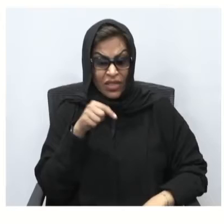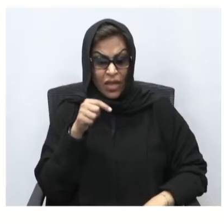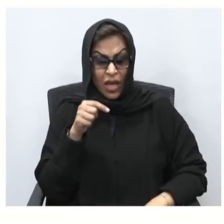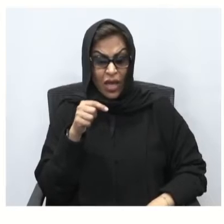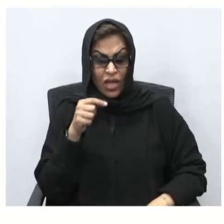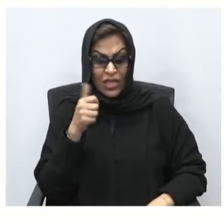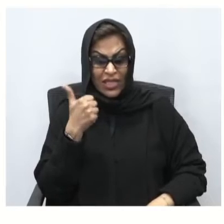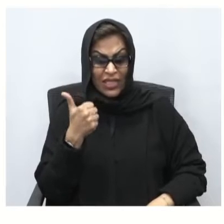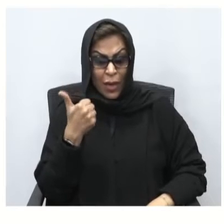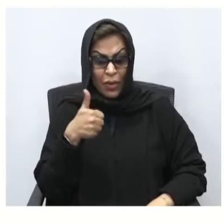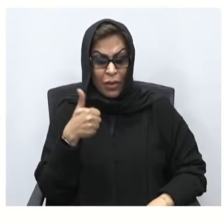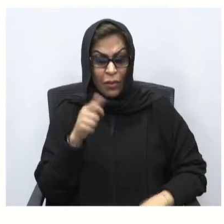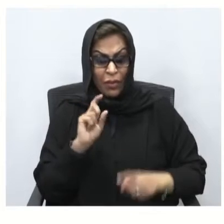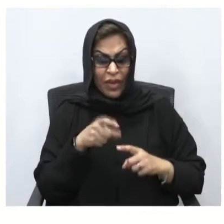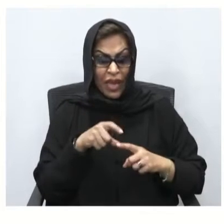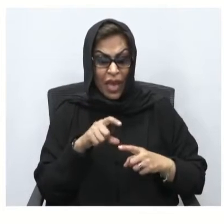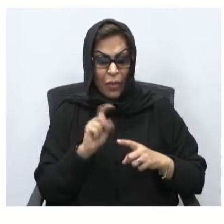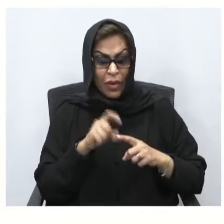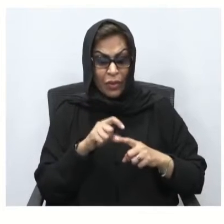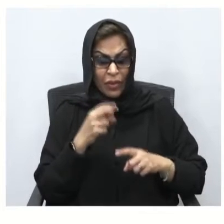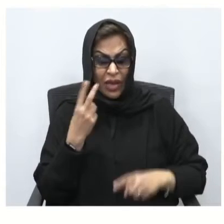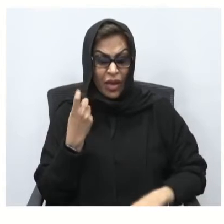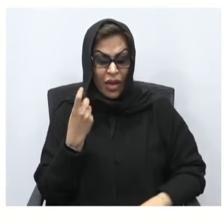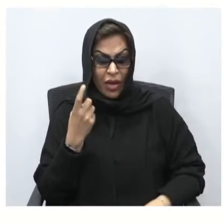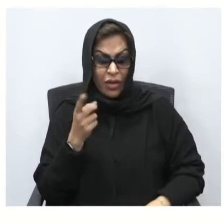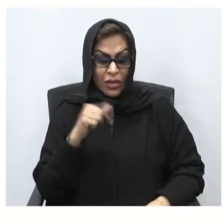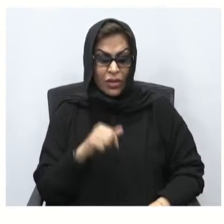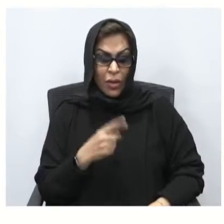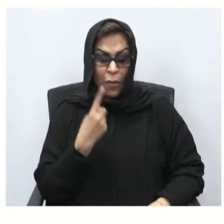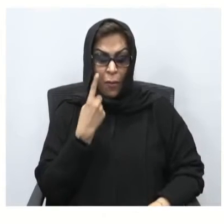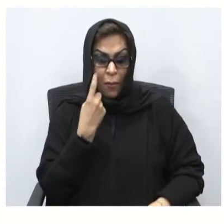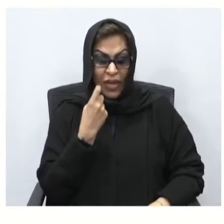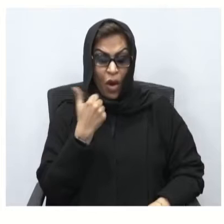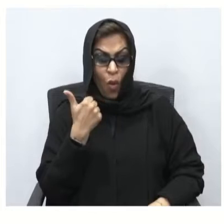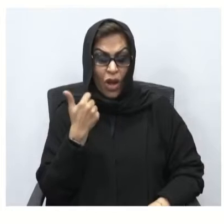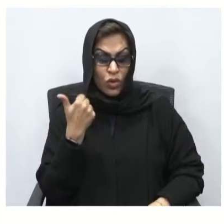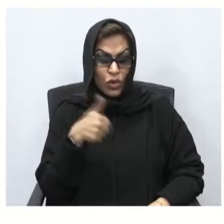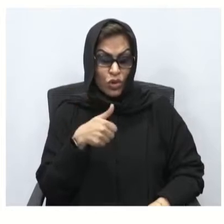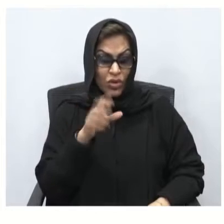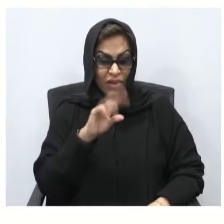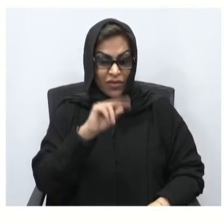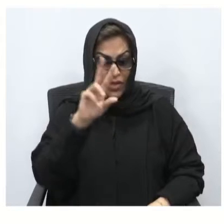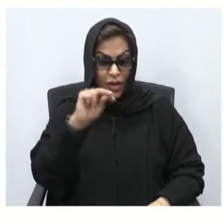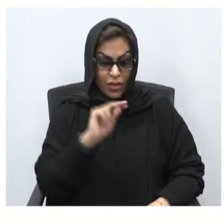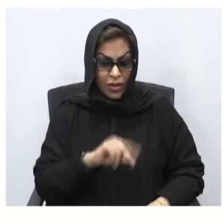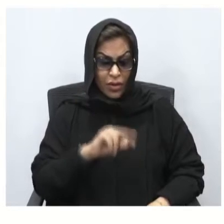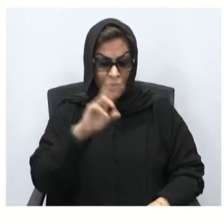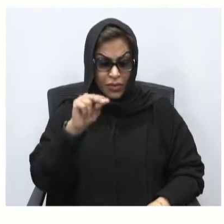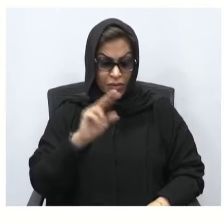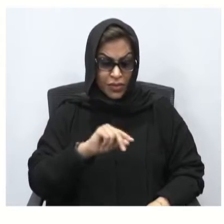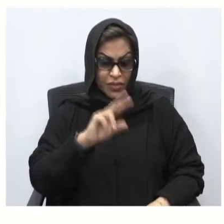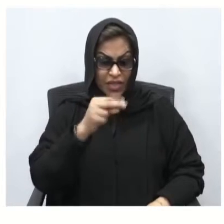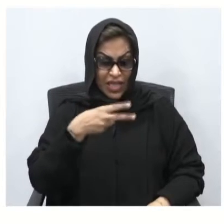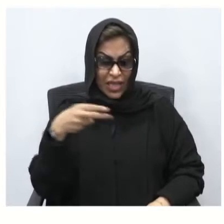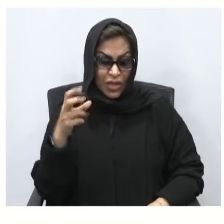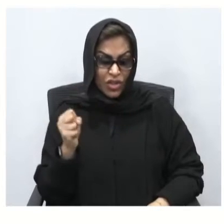حيكون 161 اثنان هذا الرقم اليس هو هذا الرقم طيب